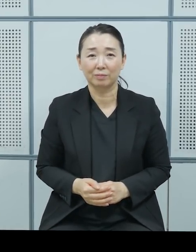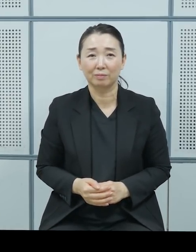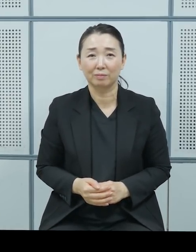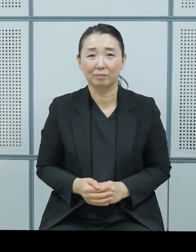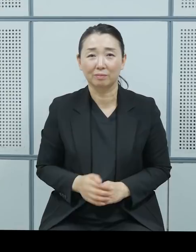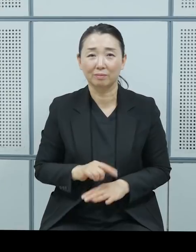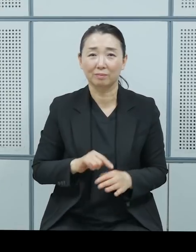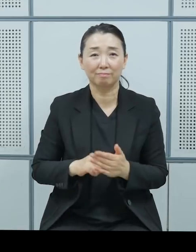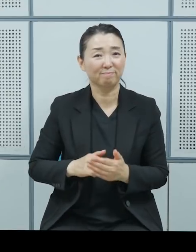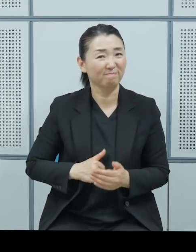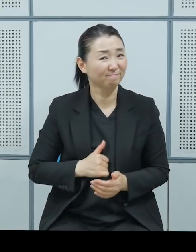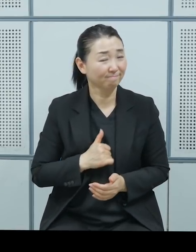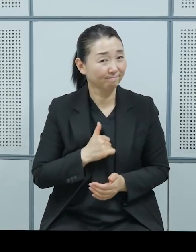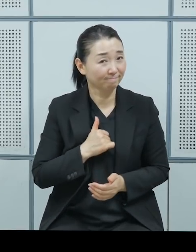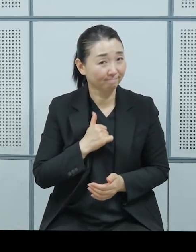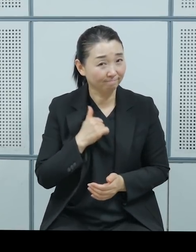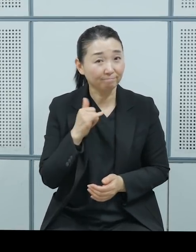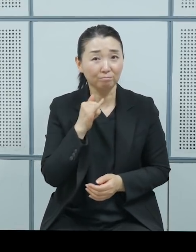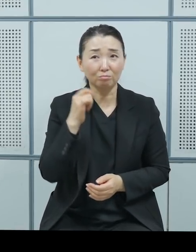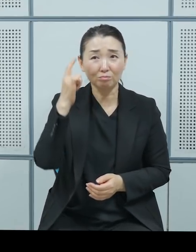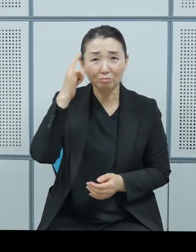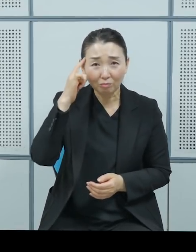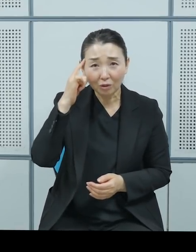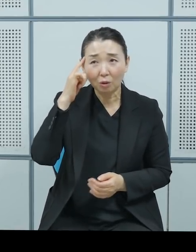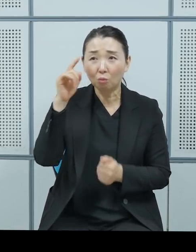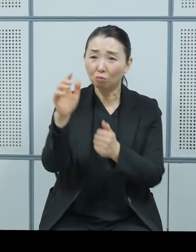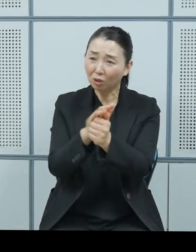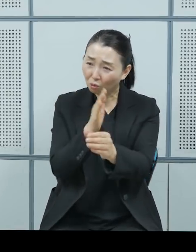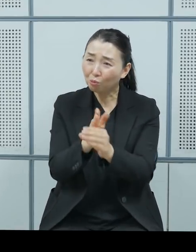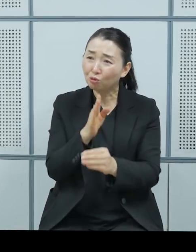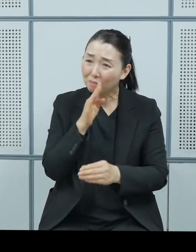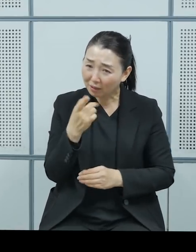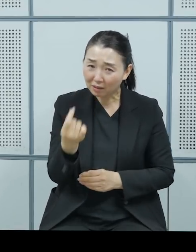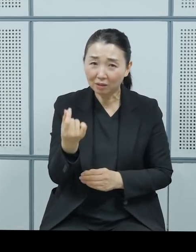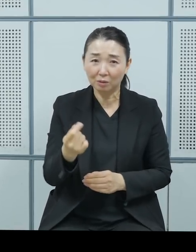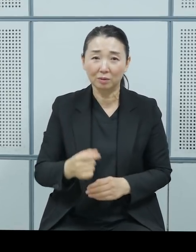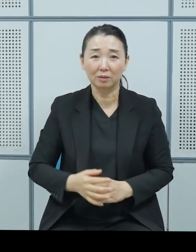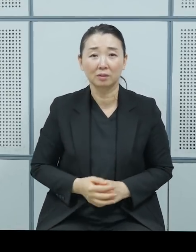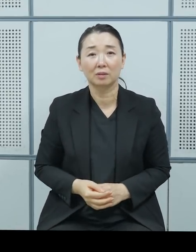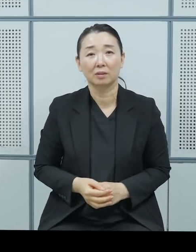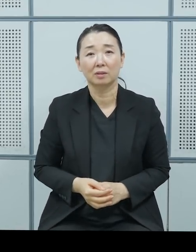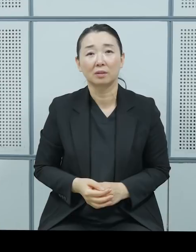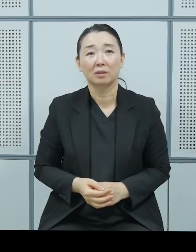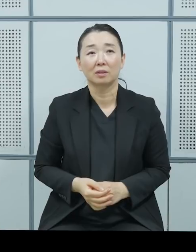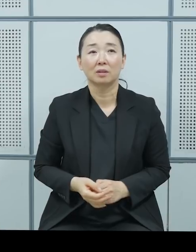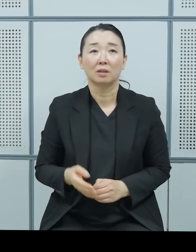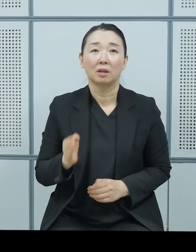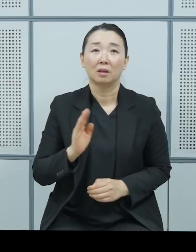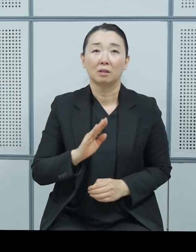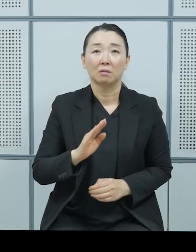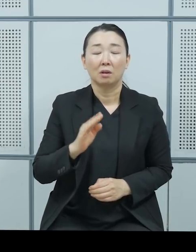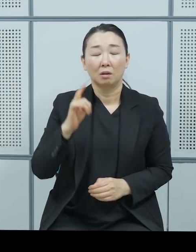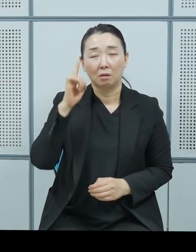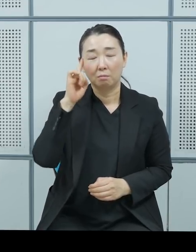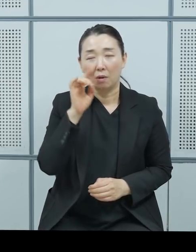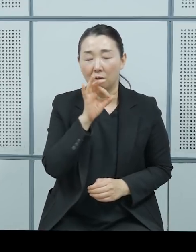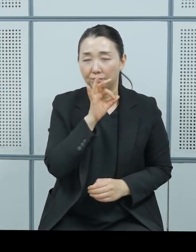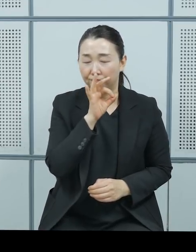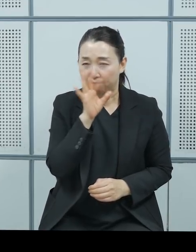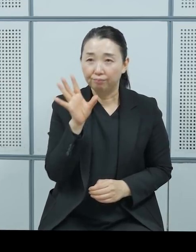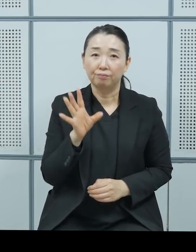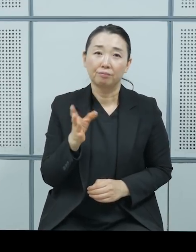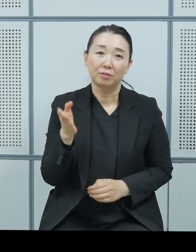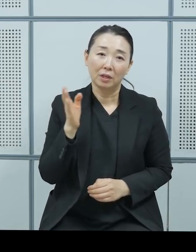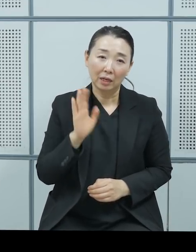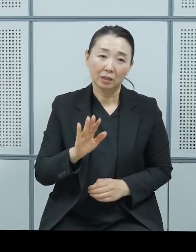제가 화가 난 거잖아요. 내가 돌보고 있잖아. 근데 아무 말씀이 없으시더만 갑자기